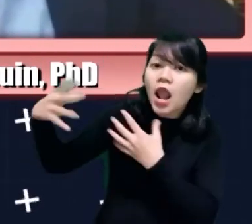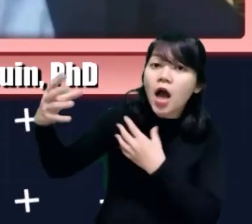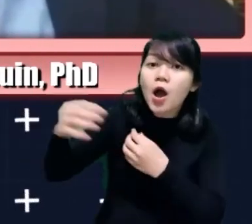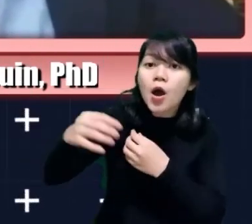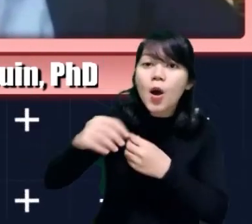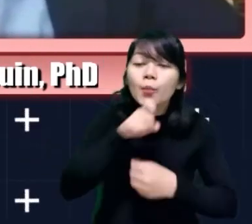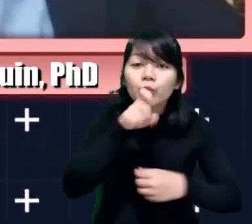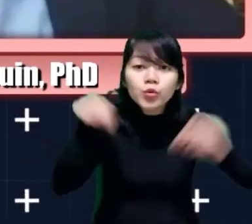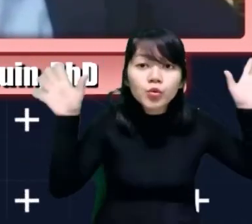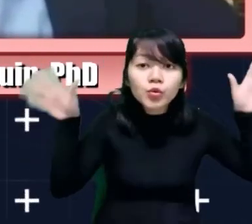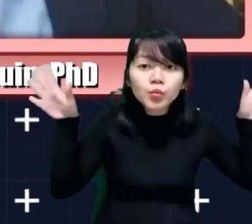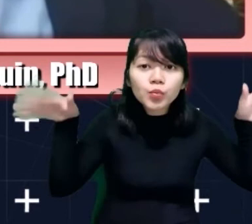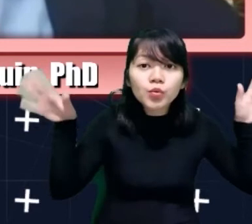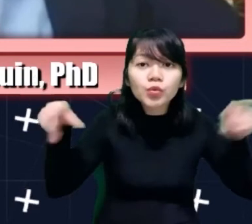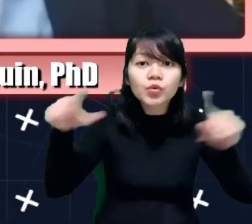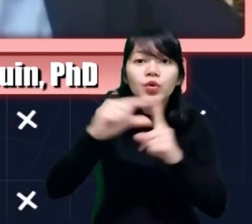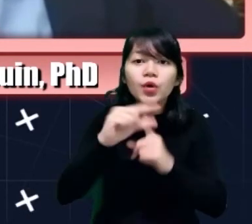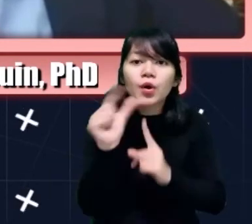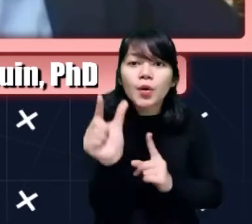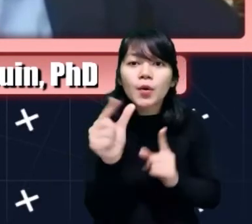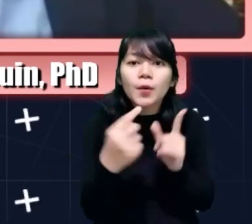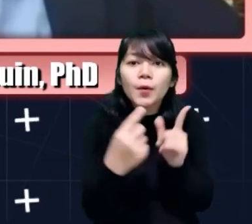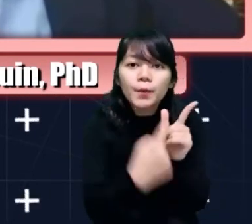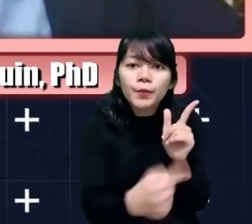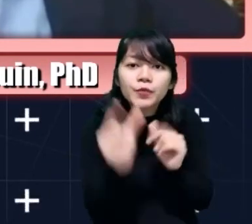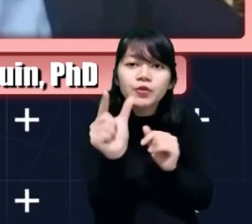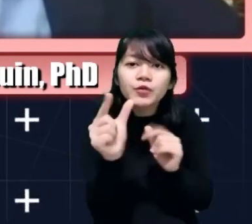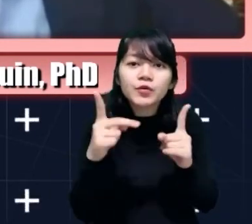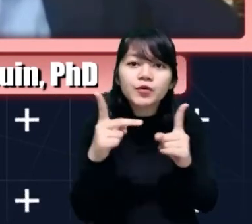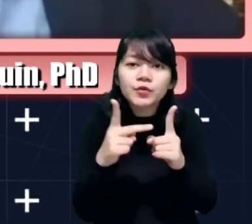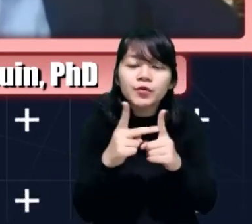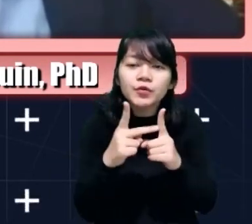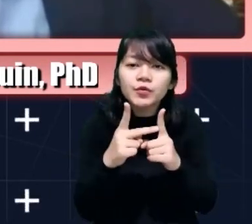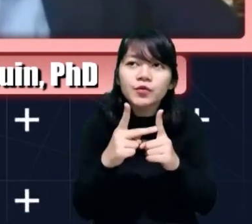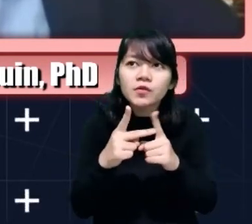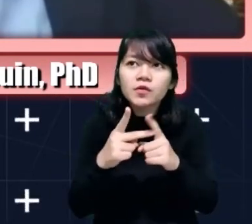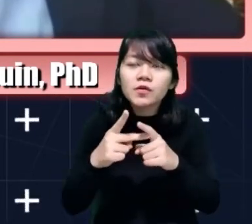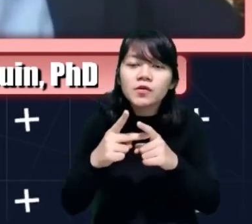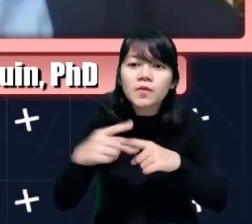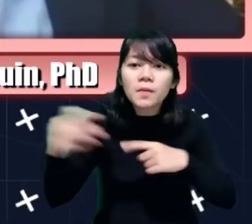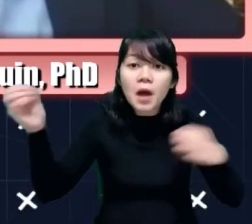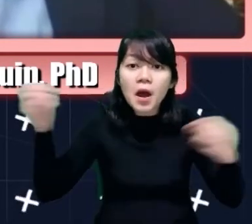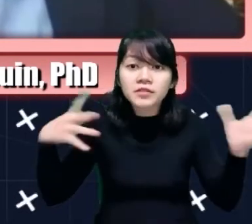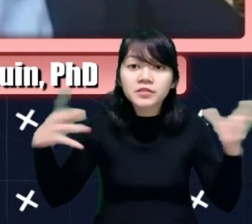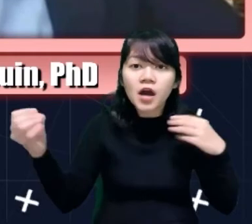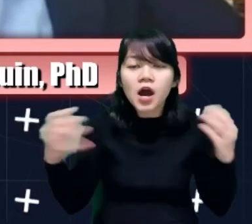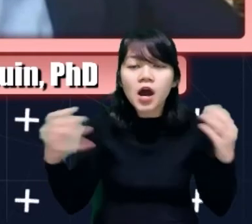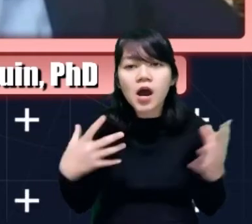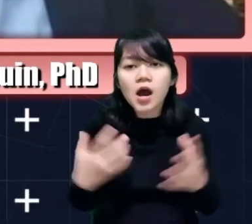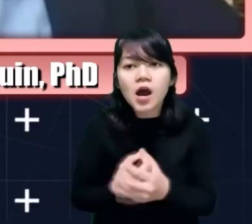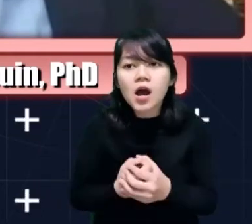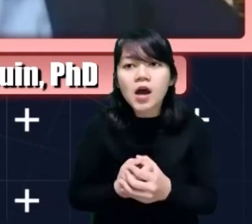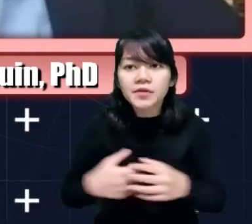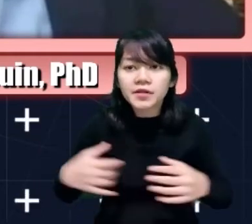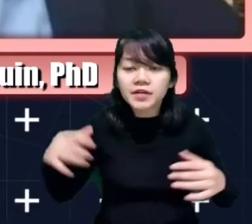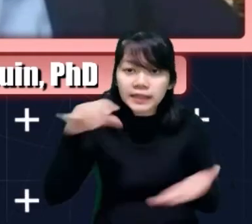Lalu kemudian dihamburkannya ke atas tempat perkemahan dan di sekelilingnya, kira-kira sehari perjalanan